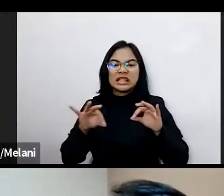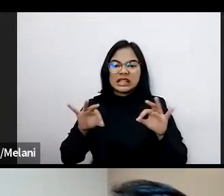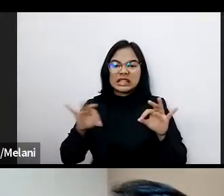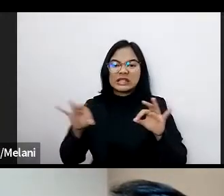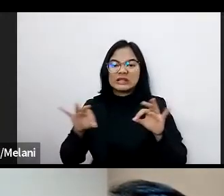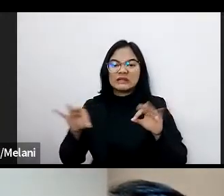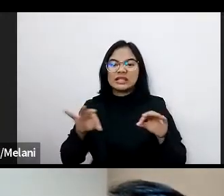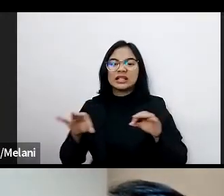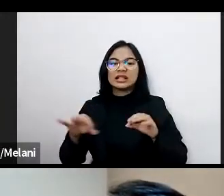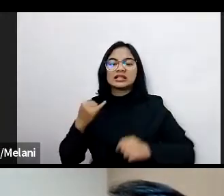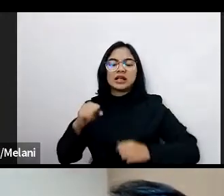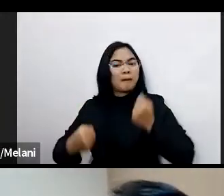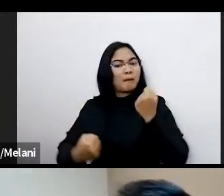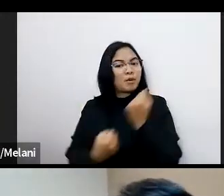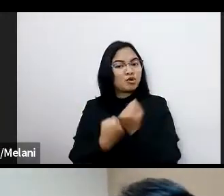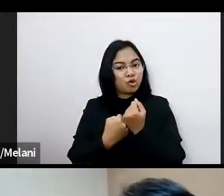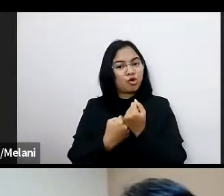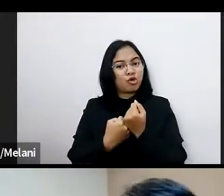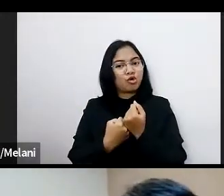Misalnya